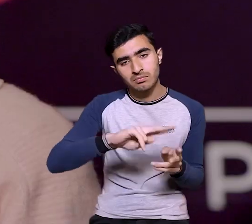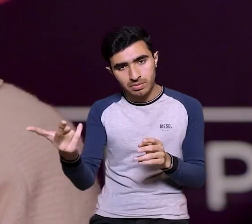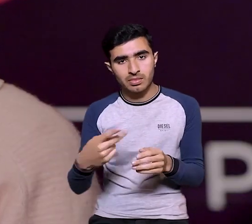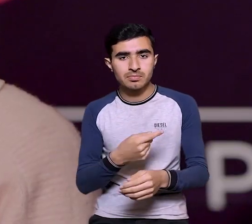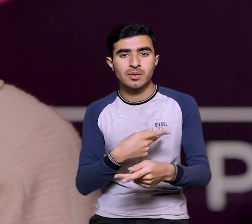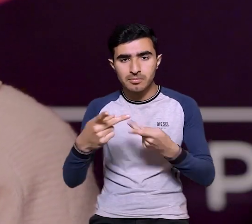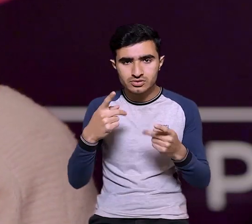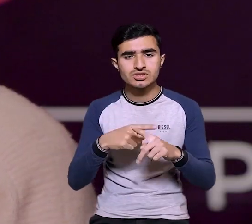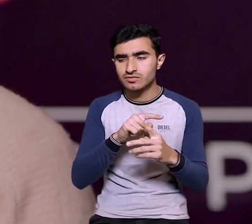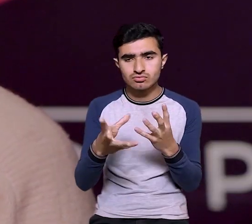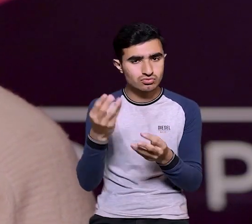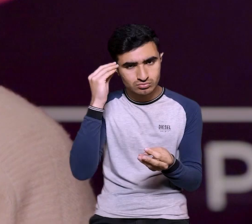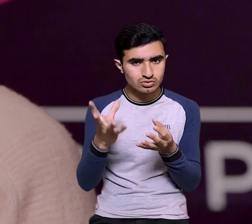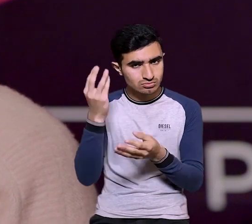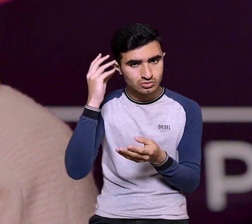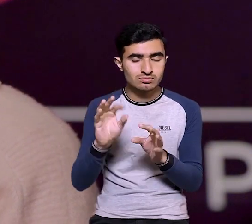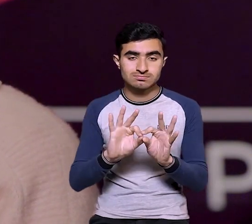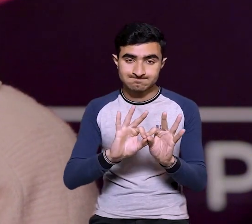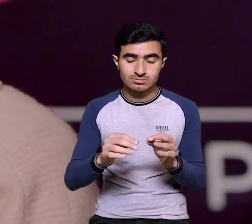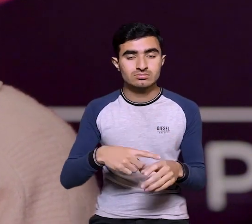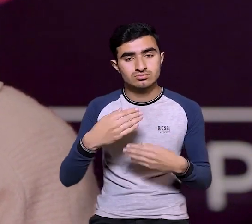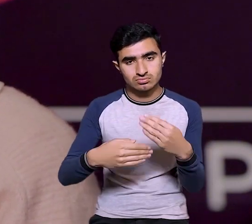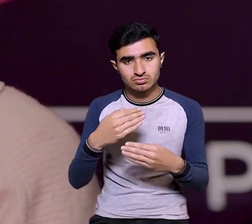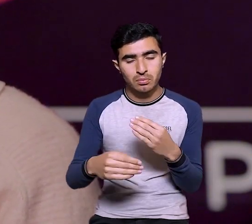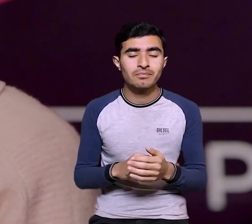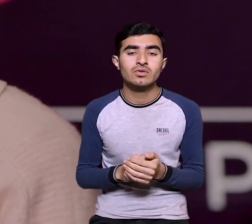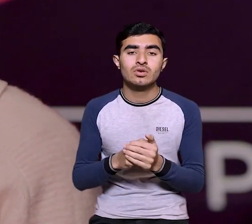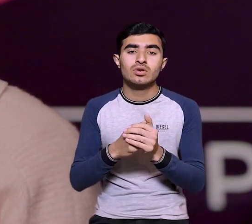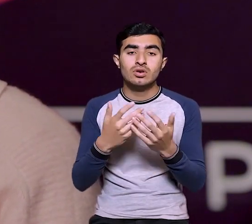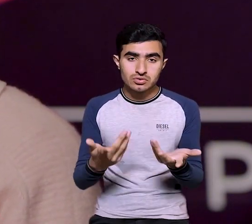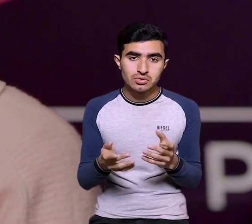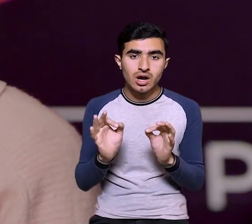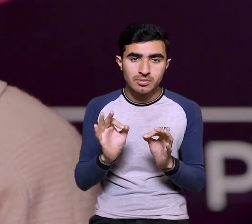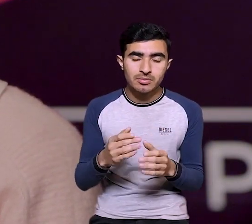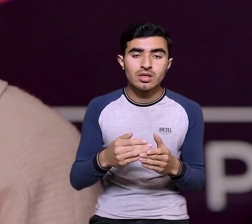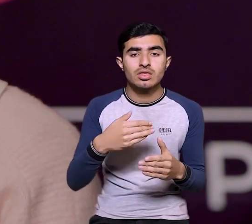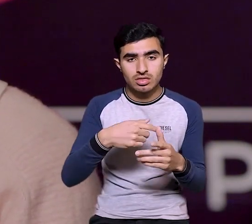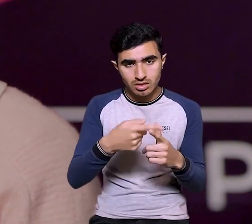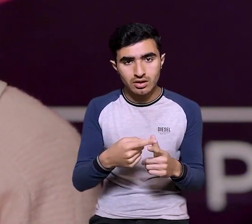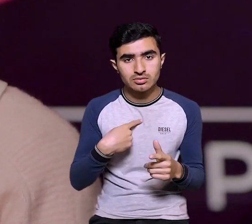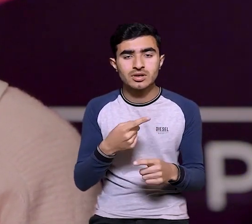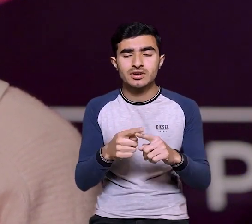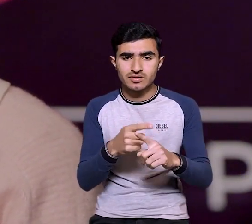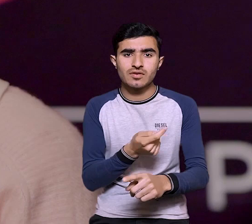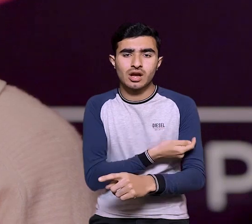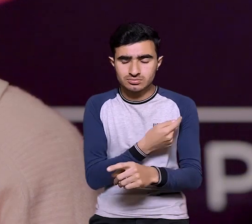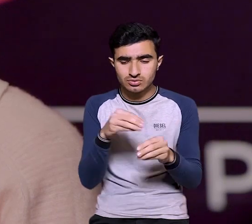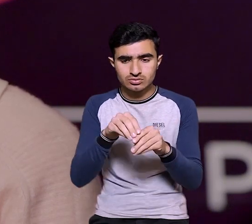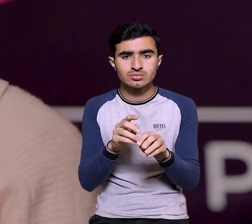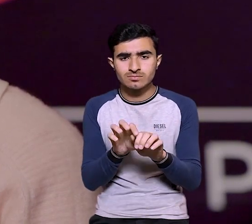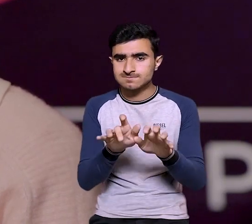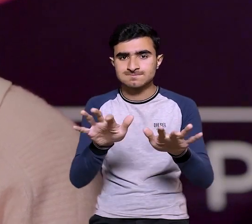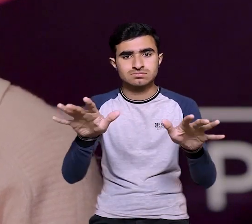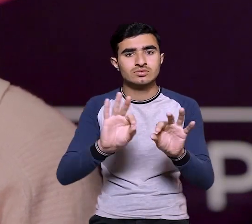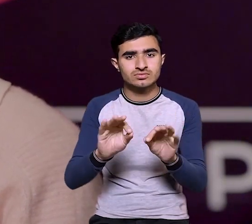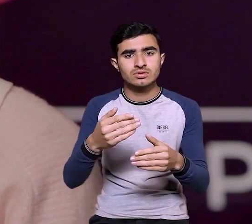I diversified into pharmaceutical industry and then on into GS developers and construction and you know and linked up